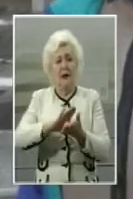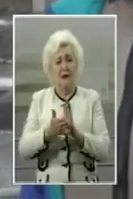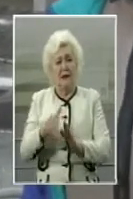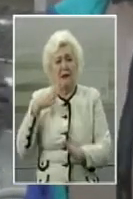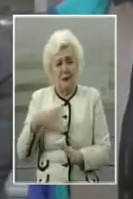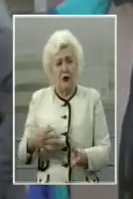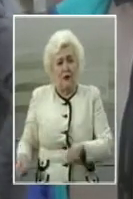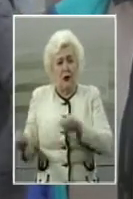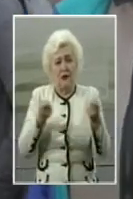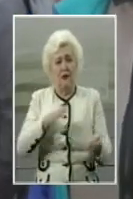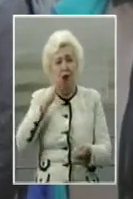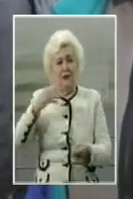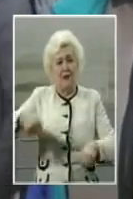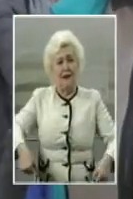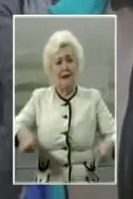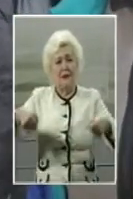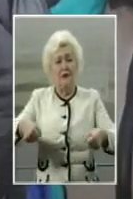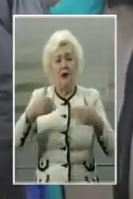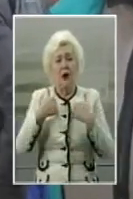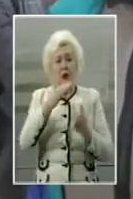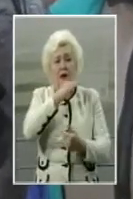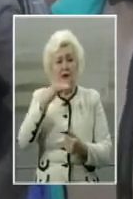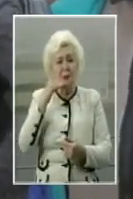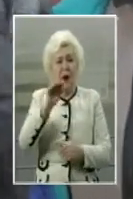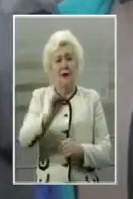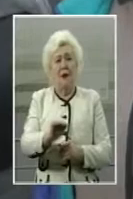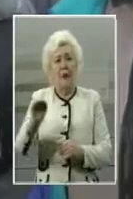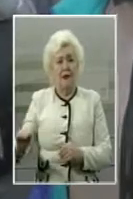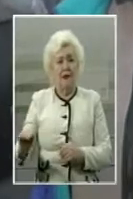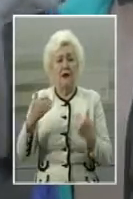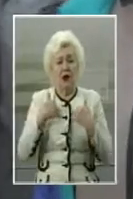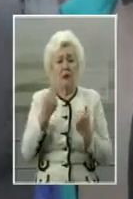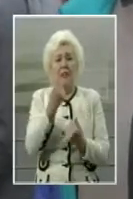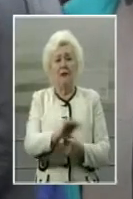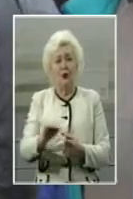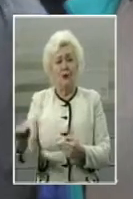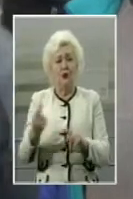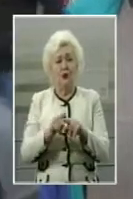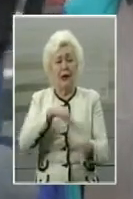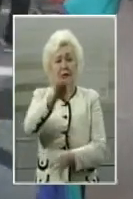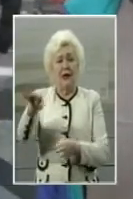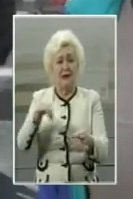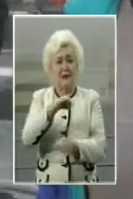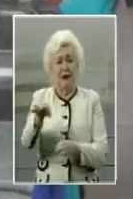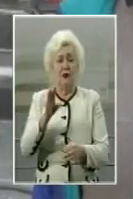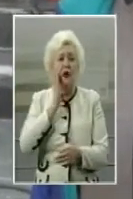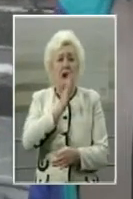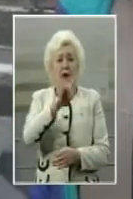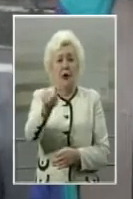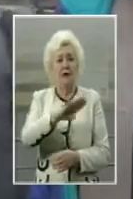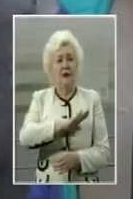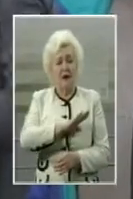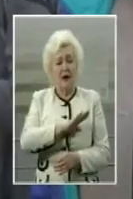доводиться носити воду у відрах. У нас багато маленьких діток, і в мене двоє внуків, які сироти, мати їх